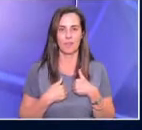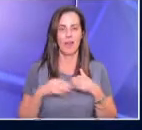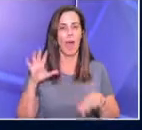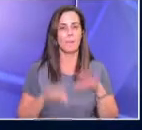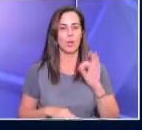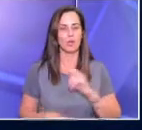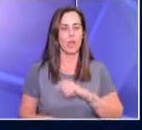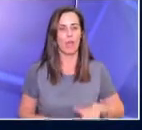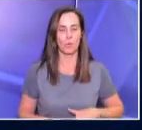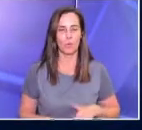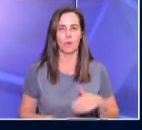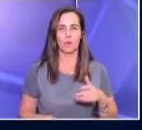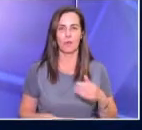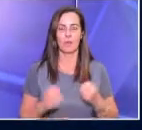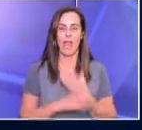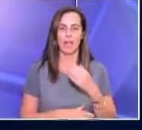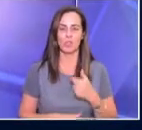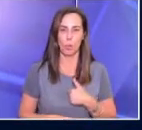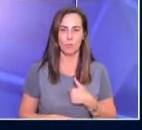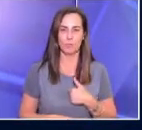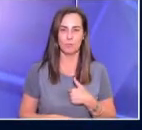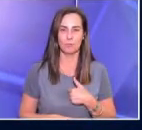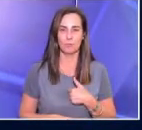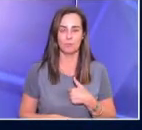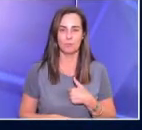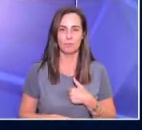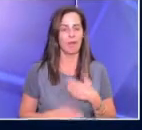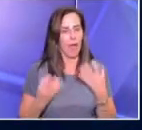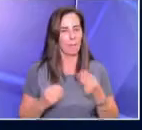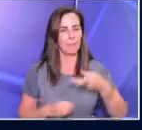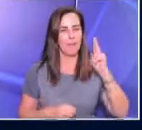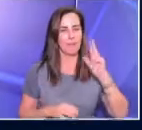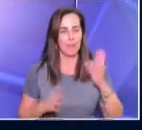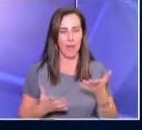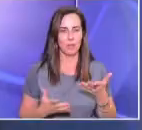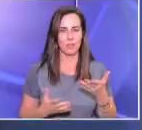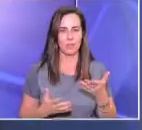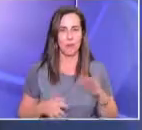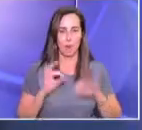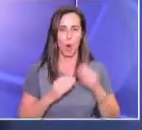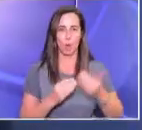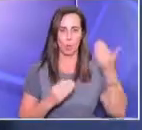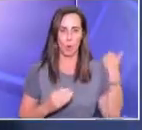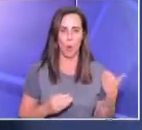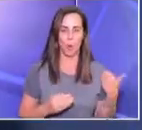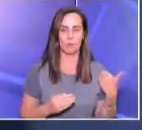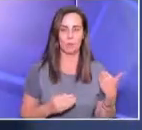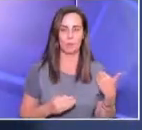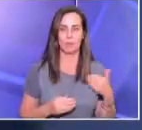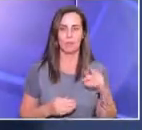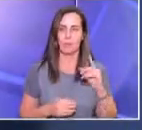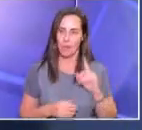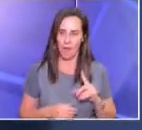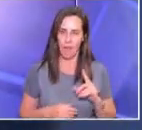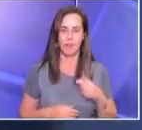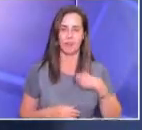שהבחירות המוניציפליות האלה יצרו הפעם, לדעתי, הרבה מעבר למה שבמערכות בחירות קודמות. יחד עם